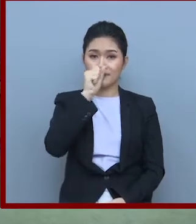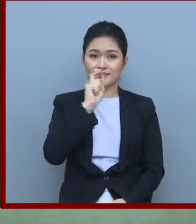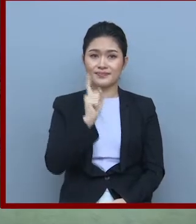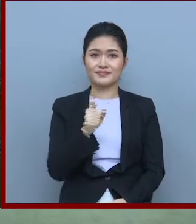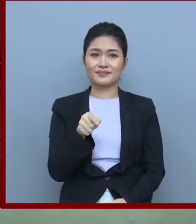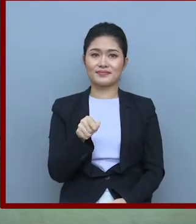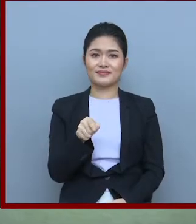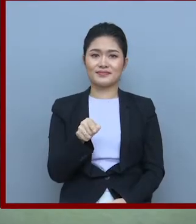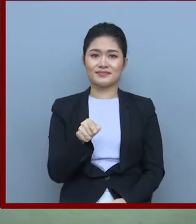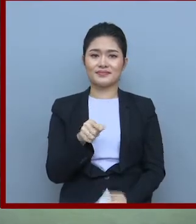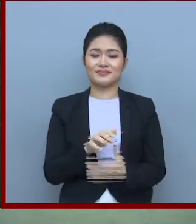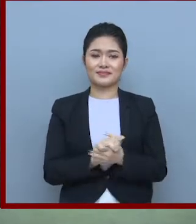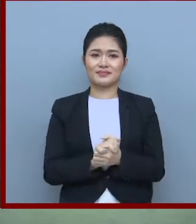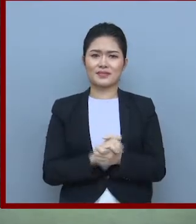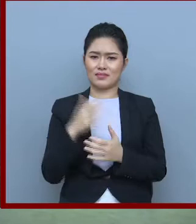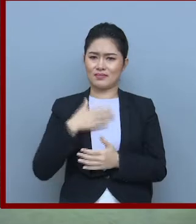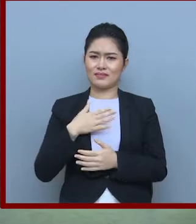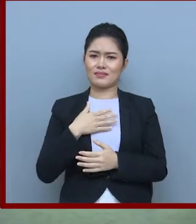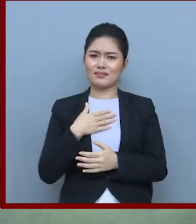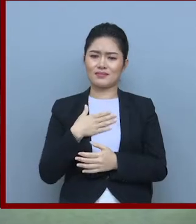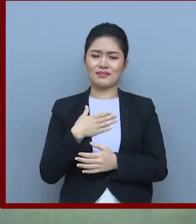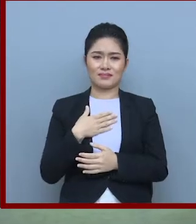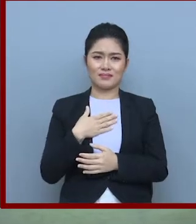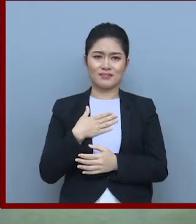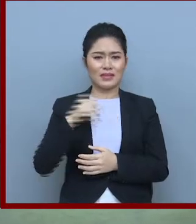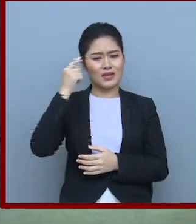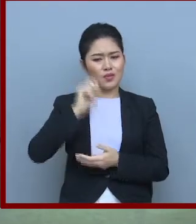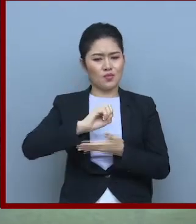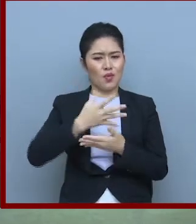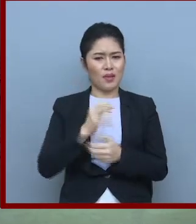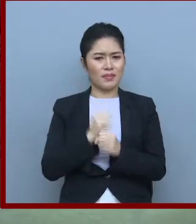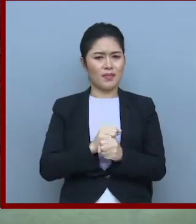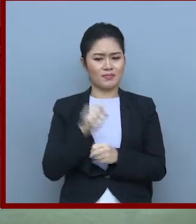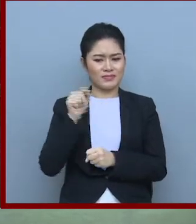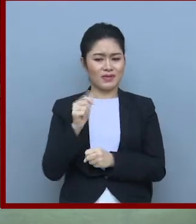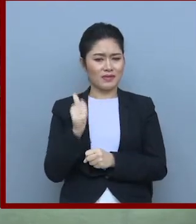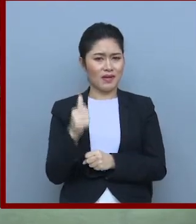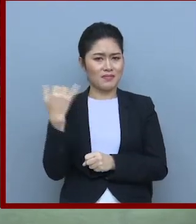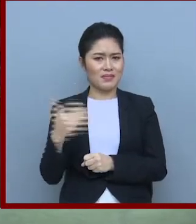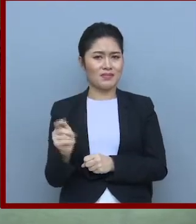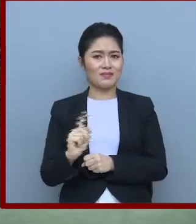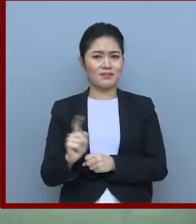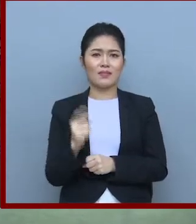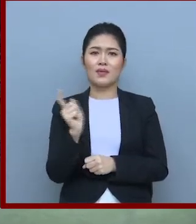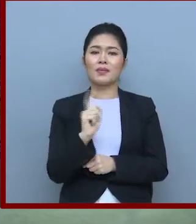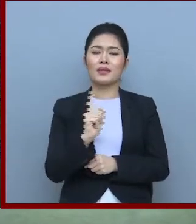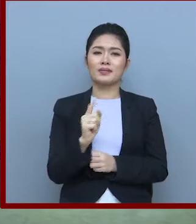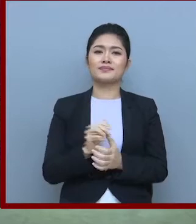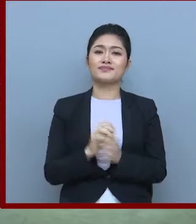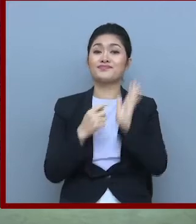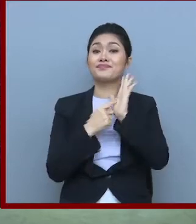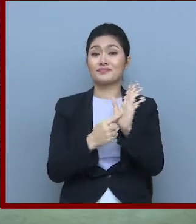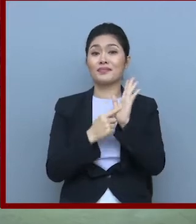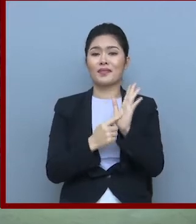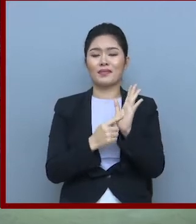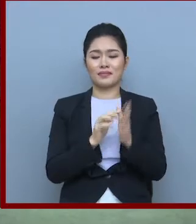าเราสามารถโปรแกรมให้มันได้หรือยังนะครับโดยไปที่ example นะ